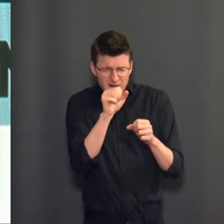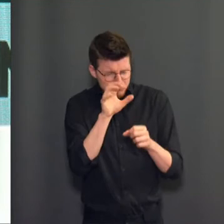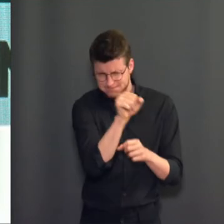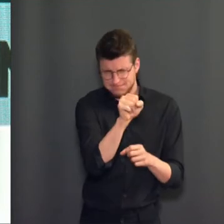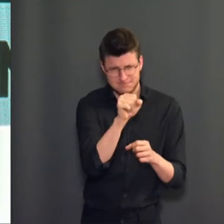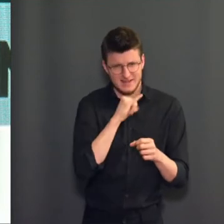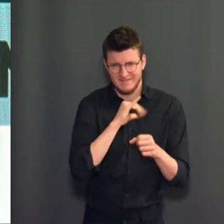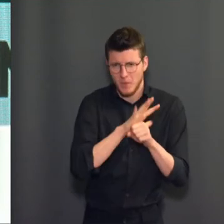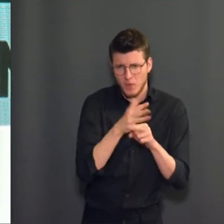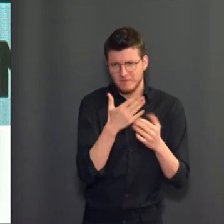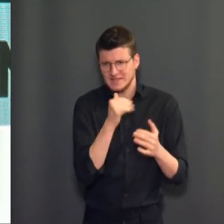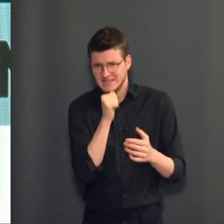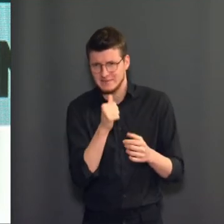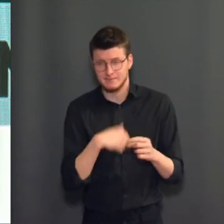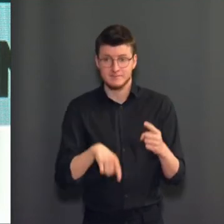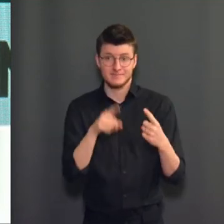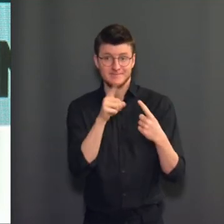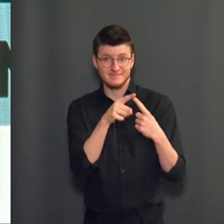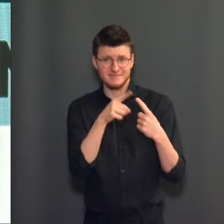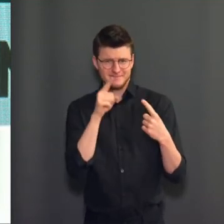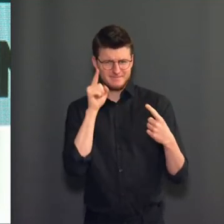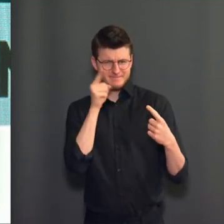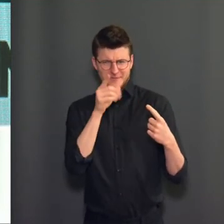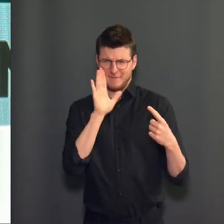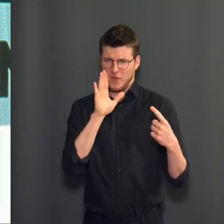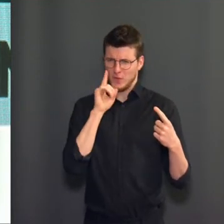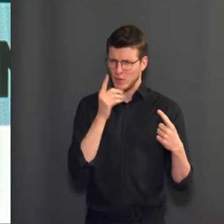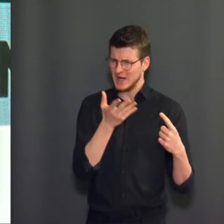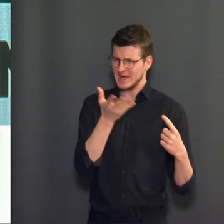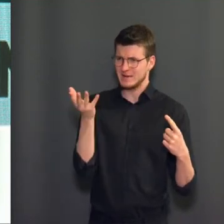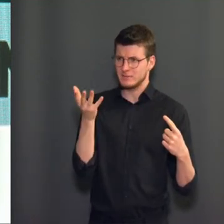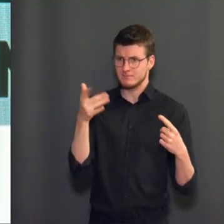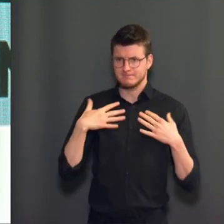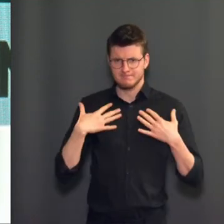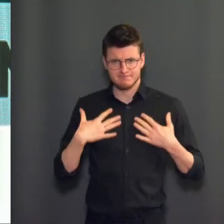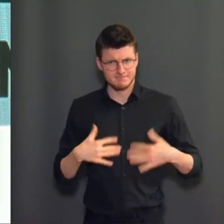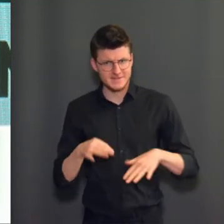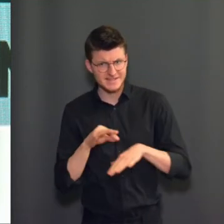met symptomen of op hoogrisicocontacten.